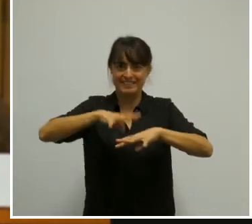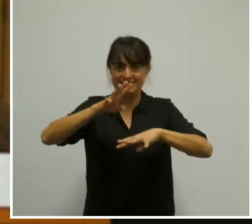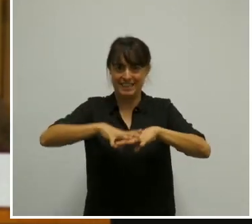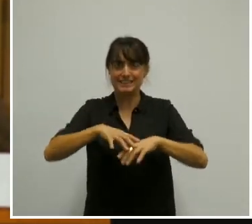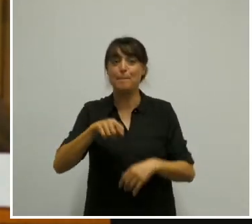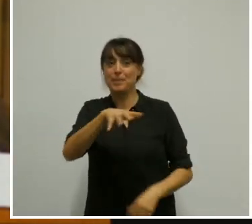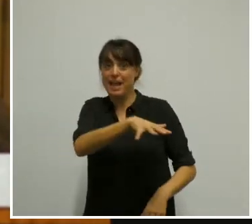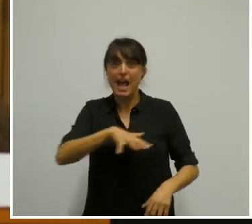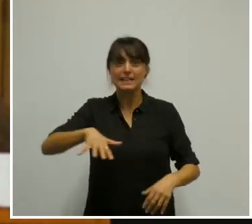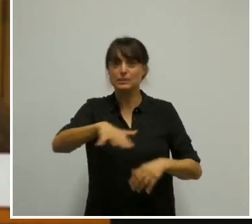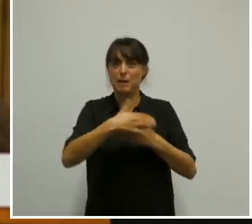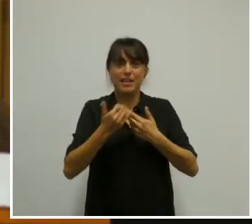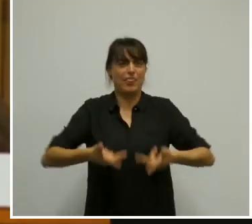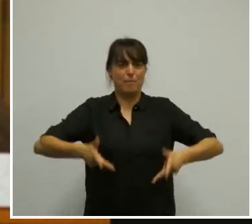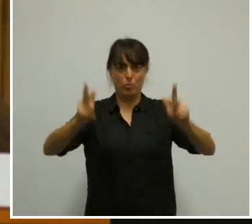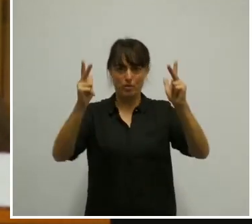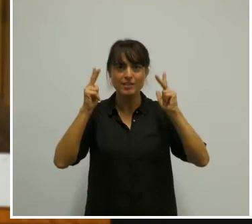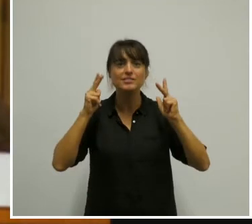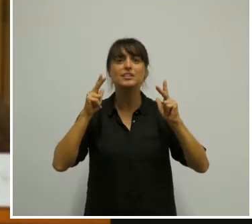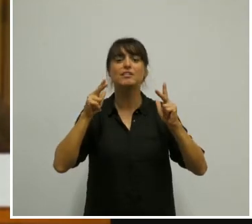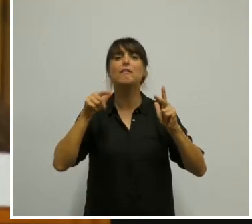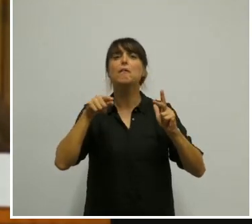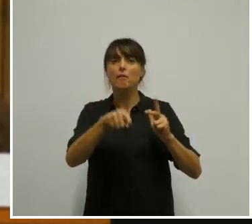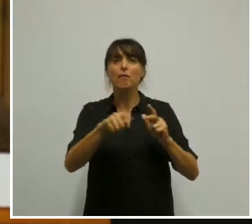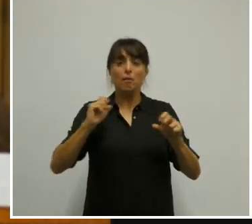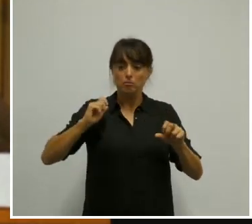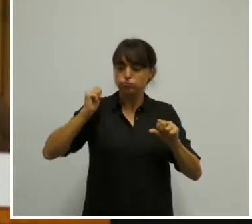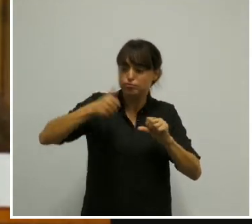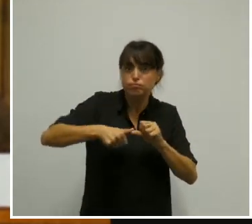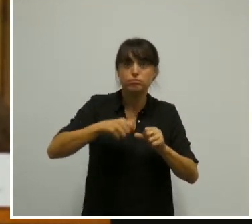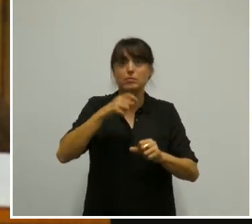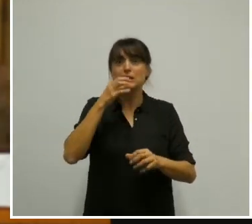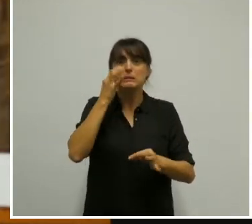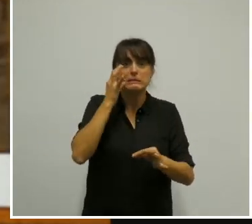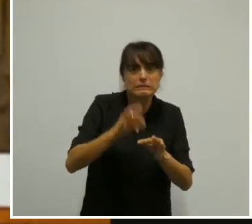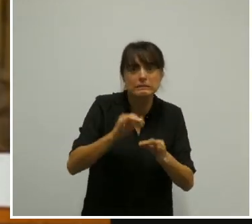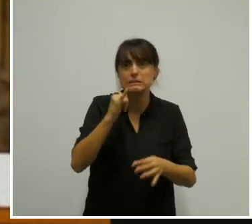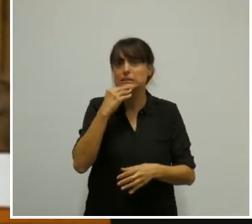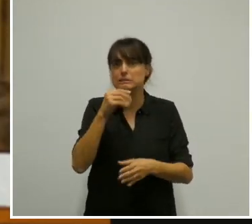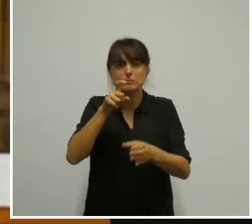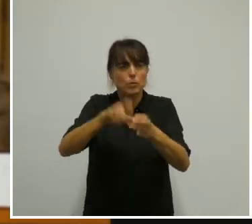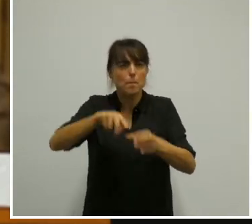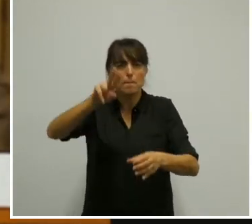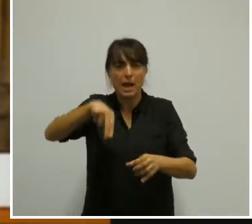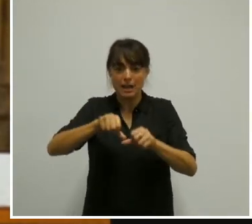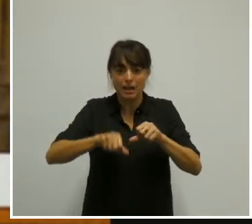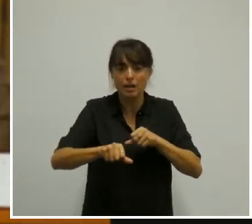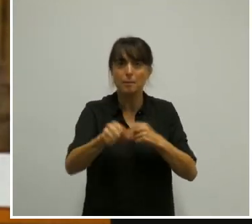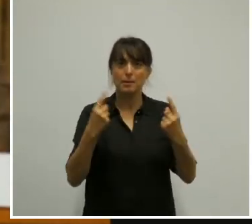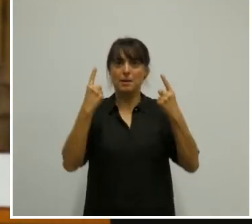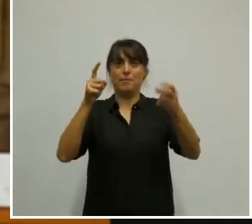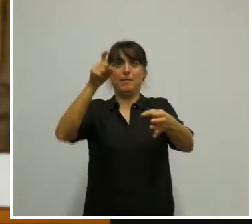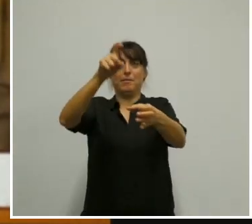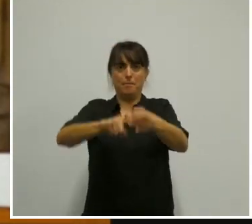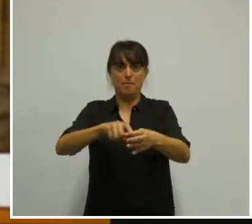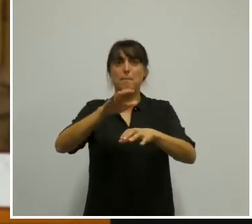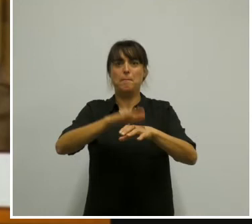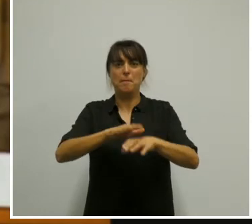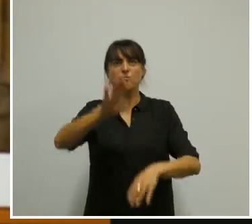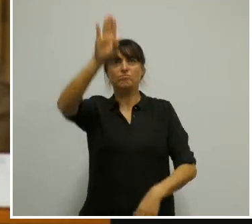Un espai democràtic on ara podem participar infants i adolescents del districte de Sant Martí per millorar les coses que ens